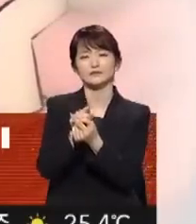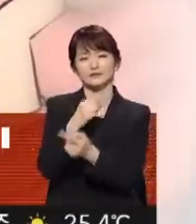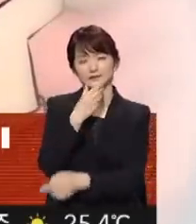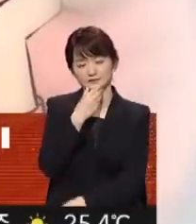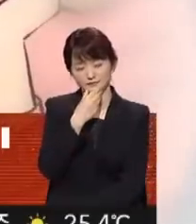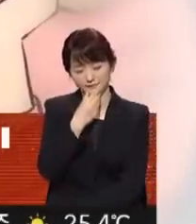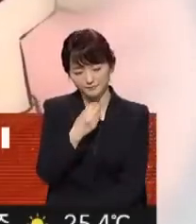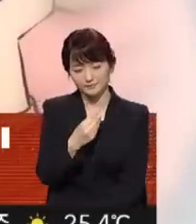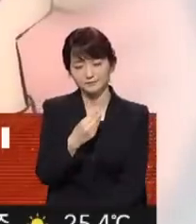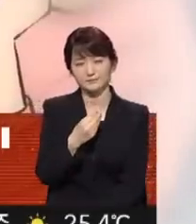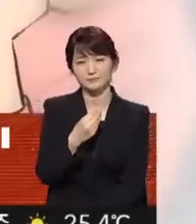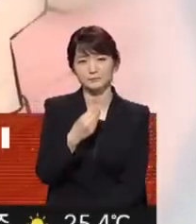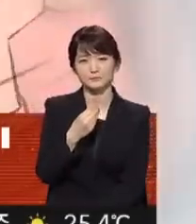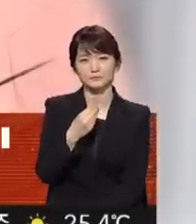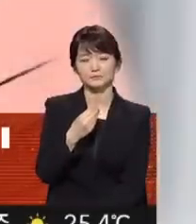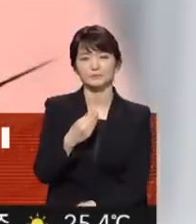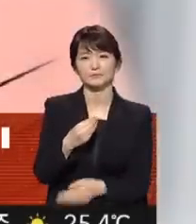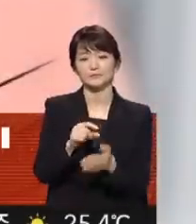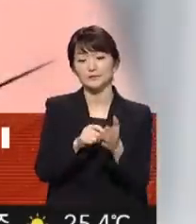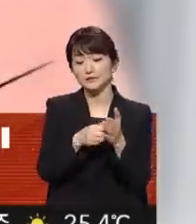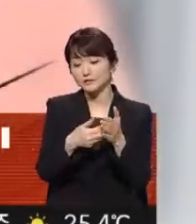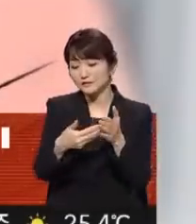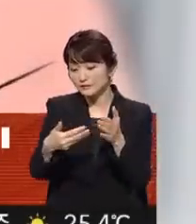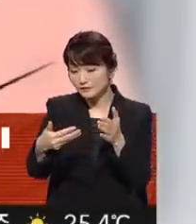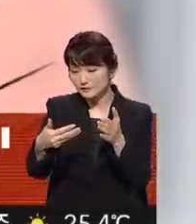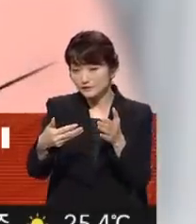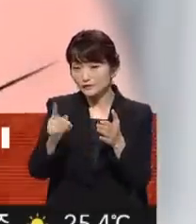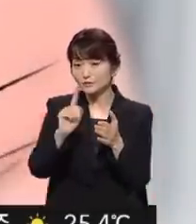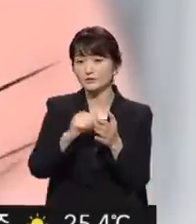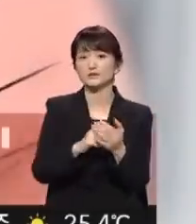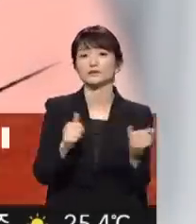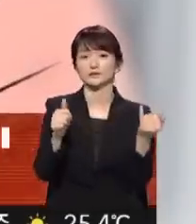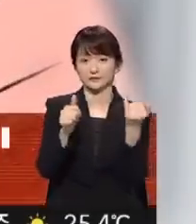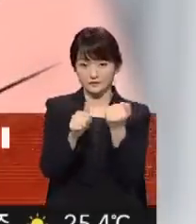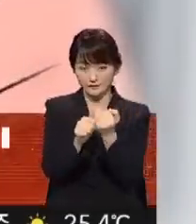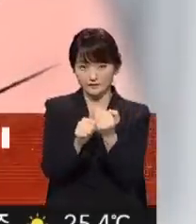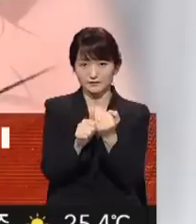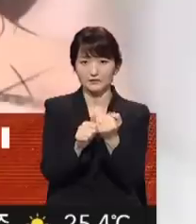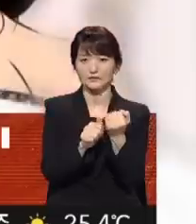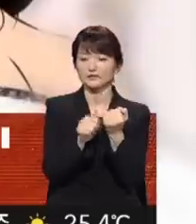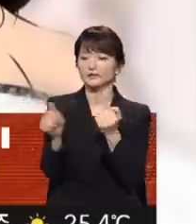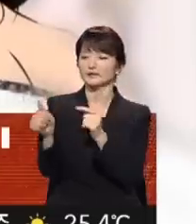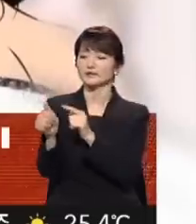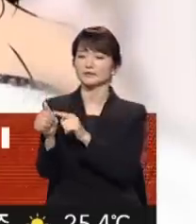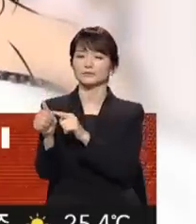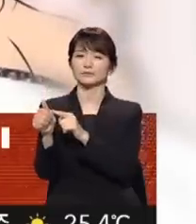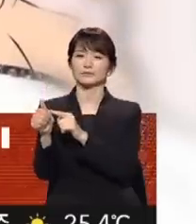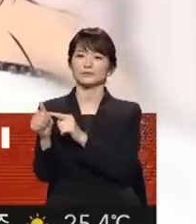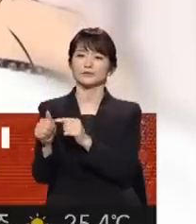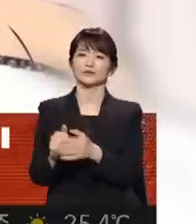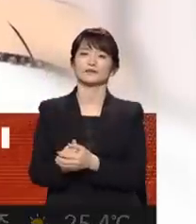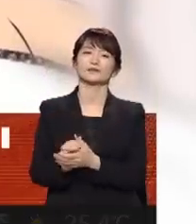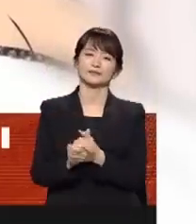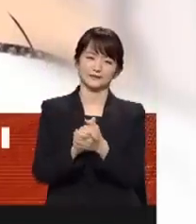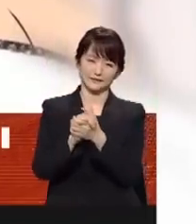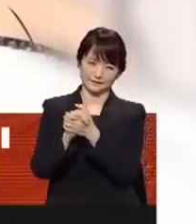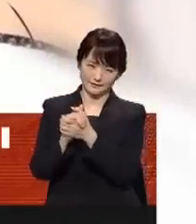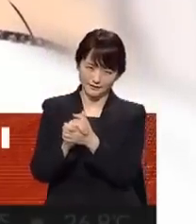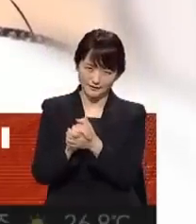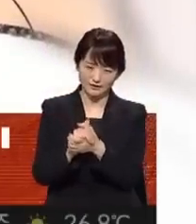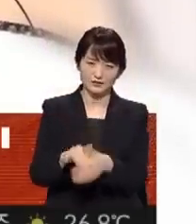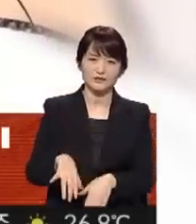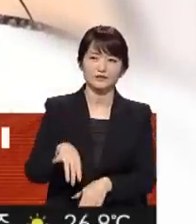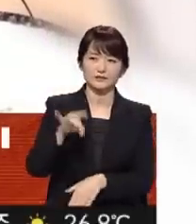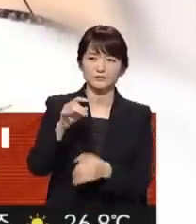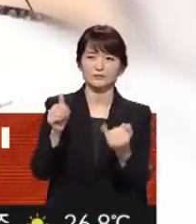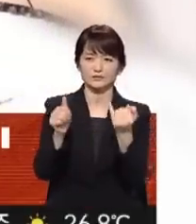행복했다고 합니다. 결국 얼마 지나지 않아서 결혼까지 했고요. 결혼에서도 남편은 한결같이 다정했기 때문에 이 초반까지는 아주 만족스러운